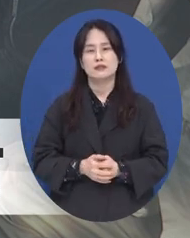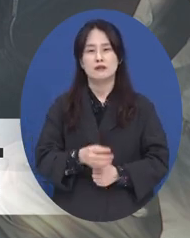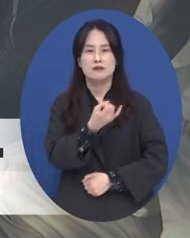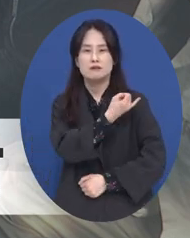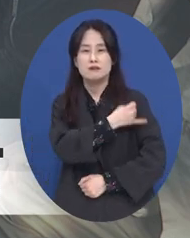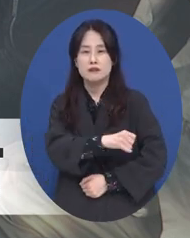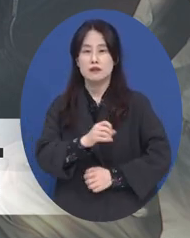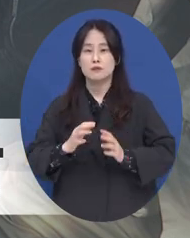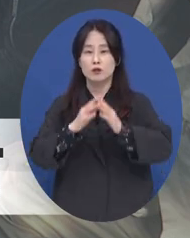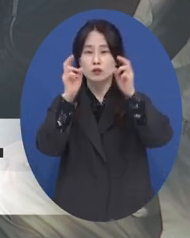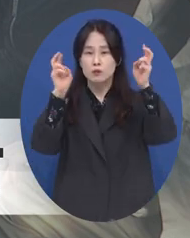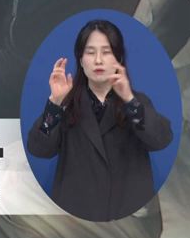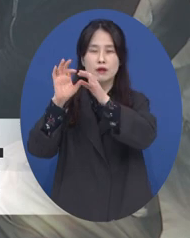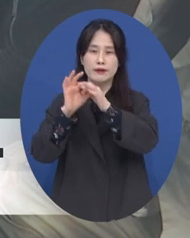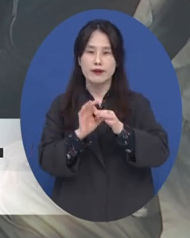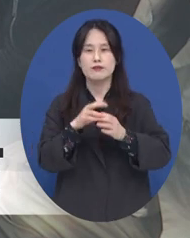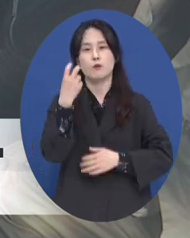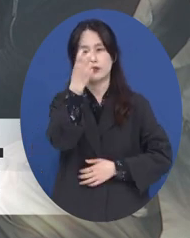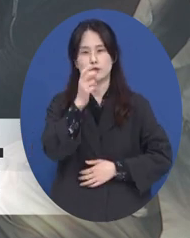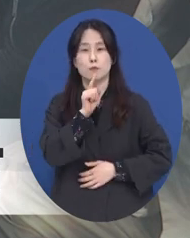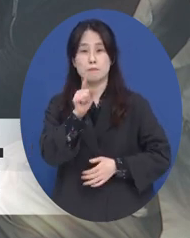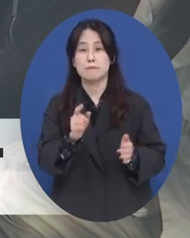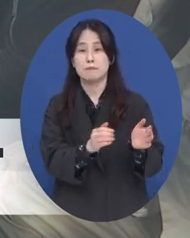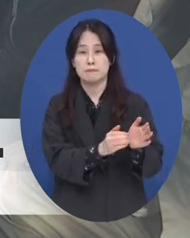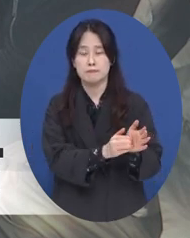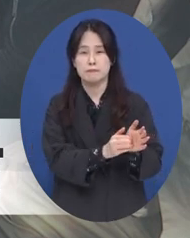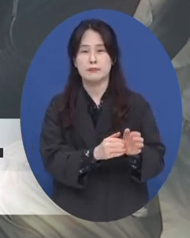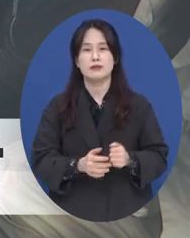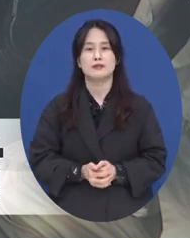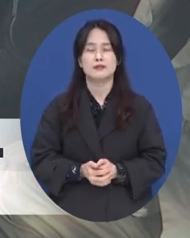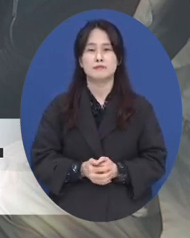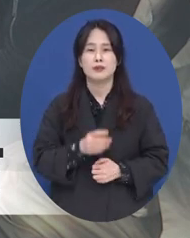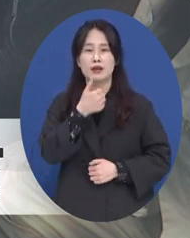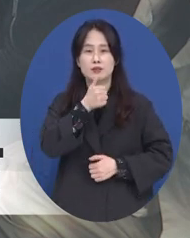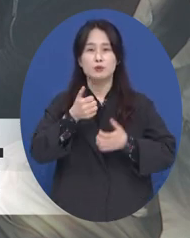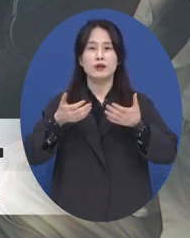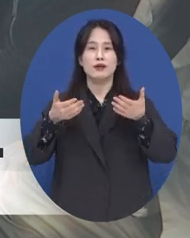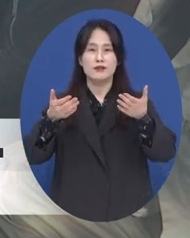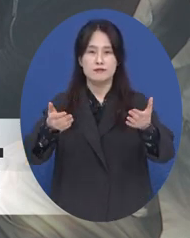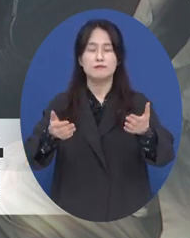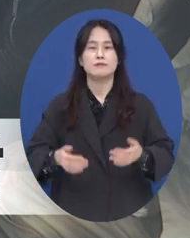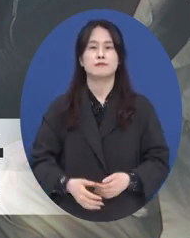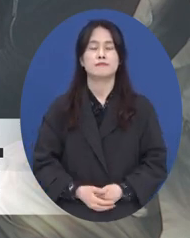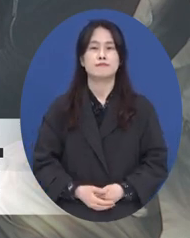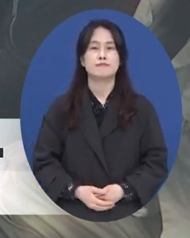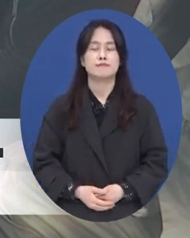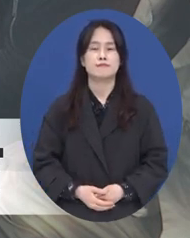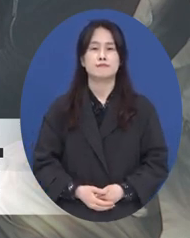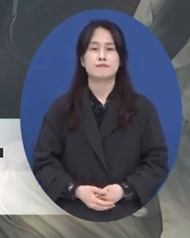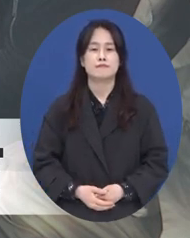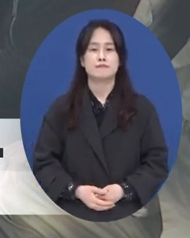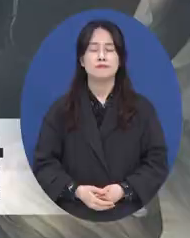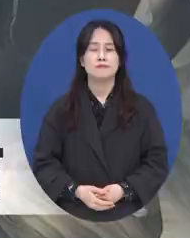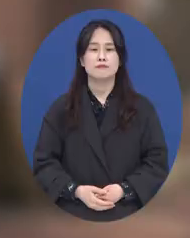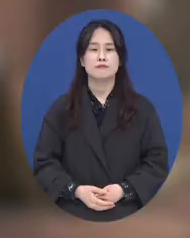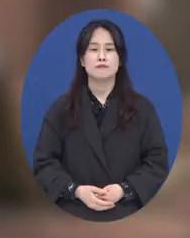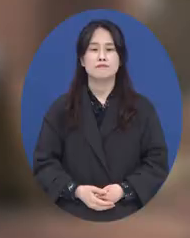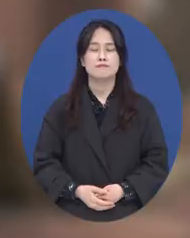이런 미 자격 업체들을 계속 단속한다고 하는데요 경기 복부 김태희 기자가 현장에 다녀왔습니다